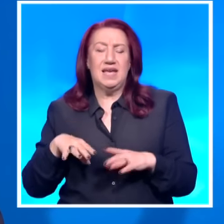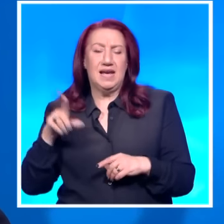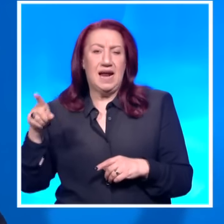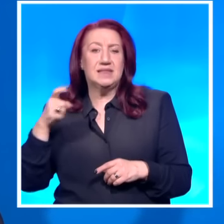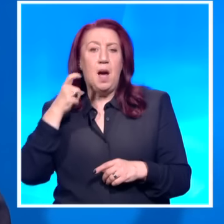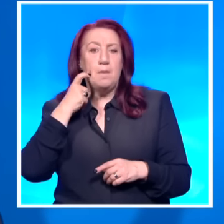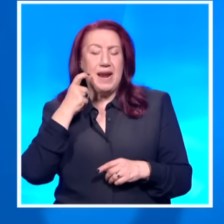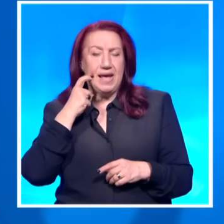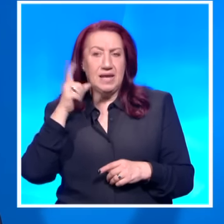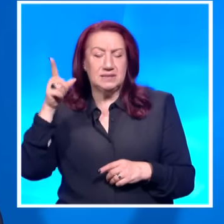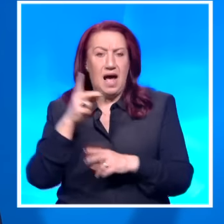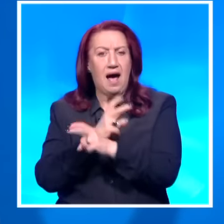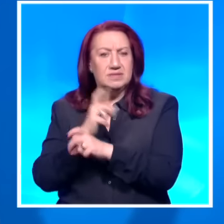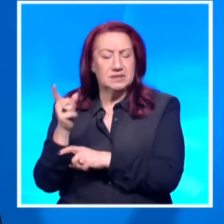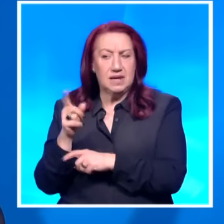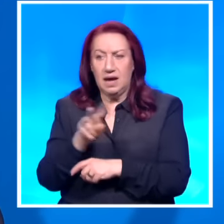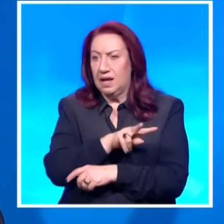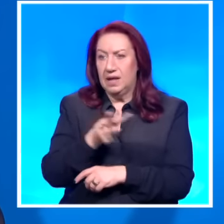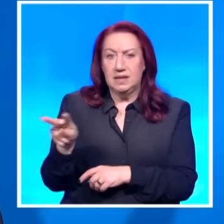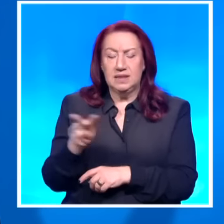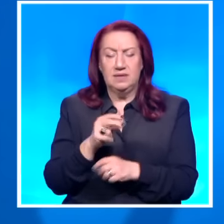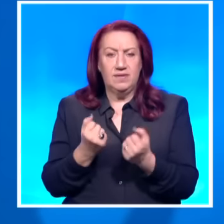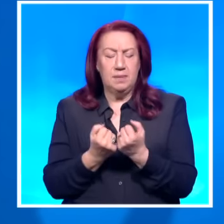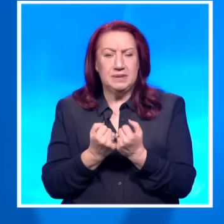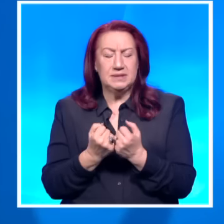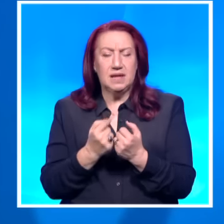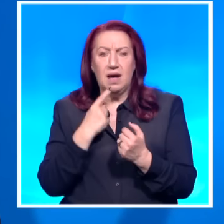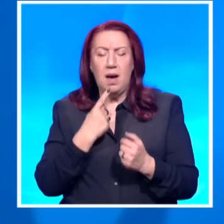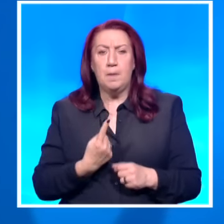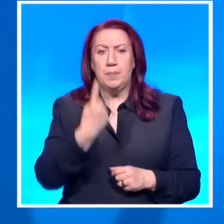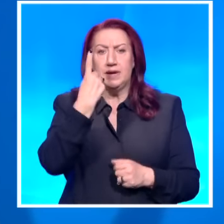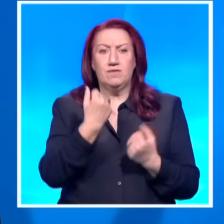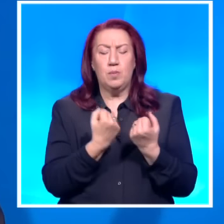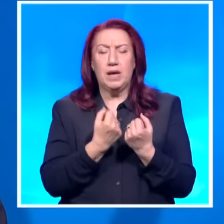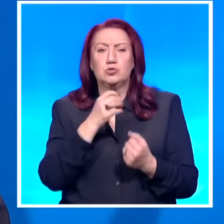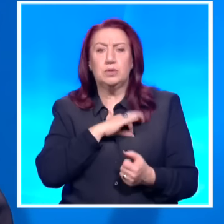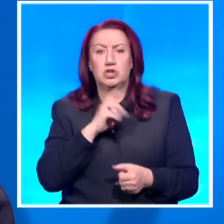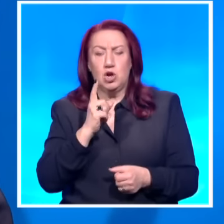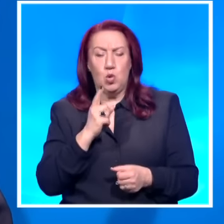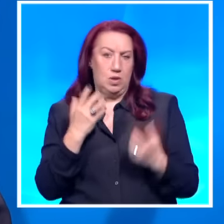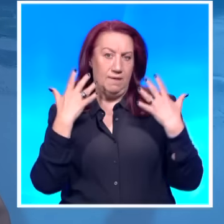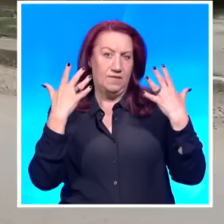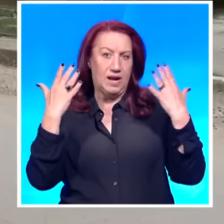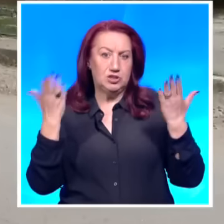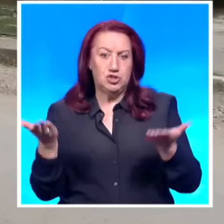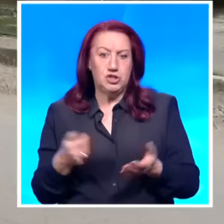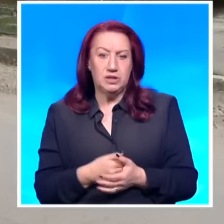първа политическа сила на тези избори. Как хората са направили своя избор, провериха Красимир Кънчев и Гергана Венкова.